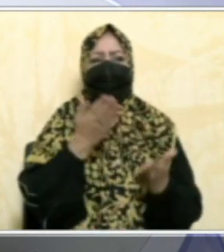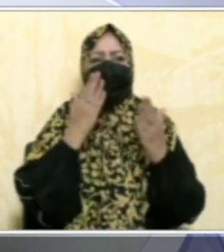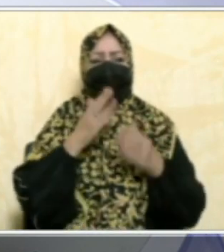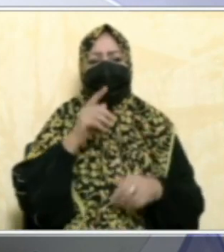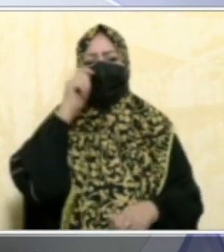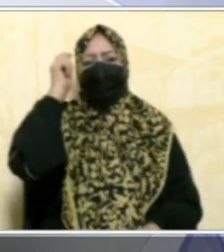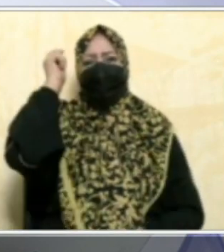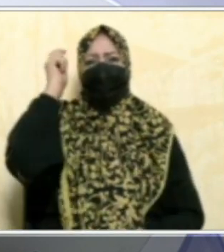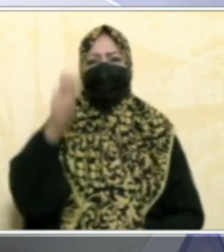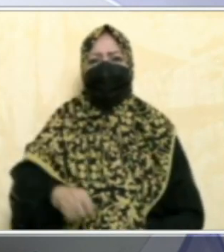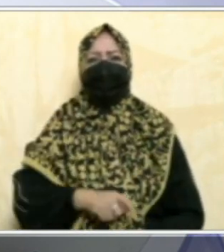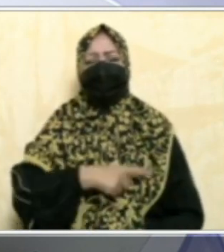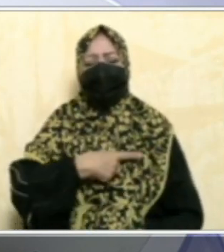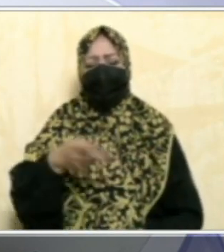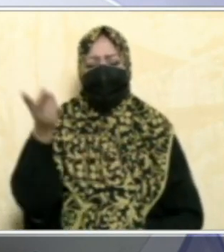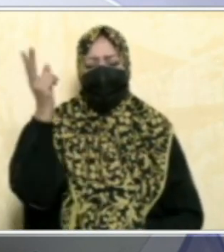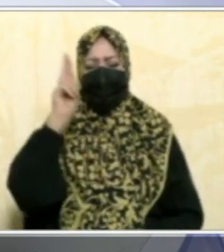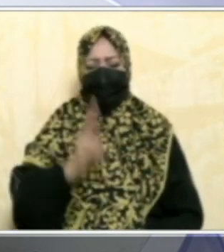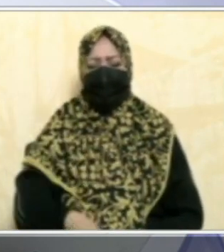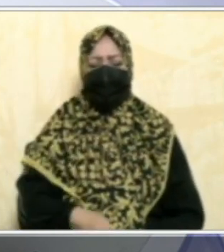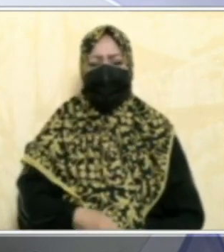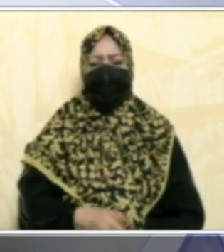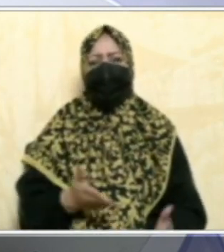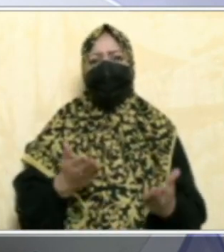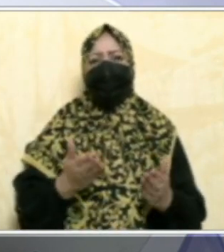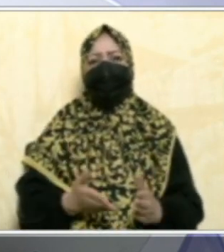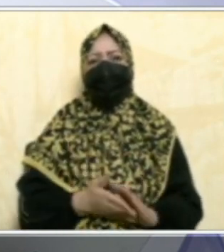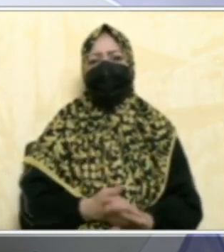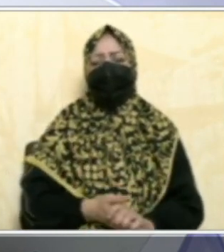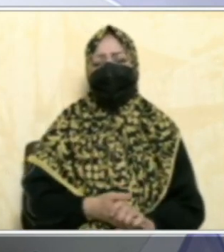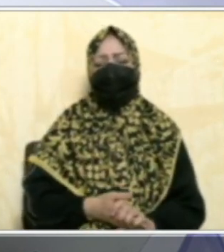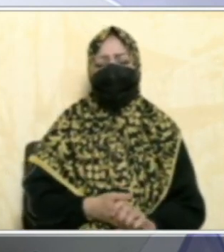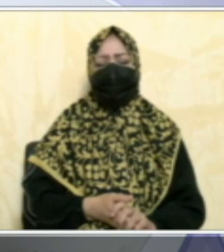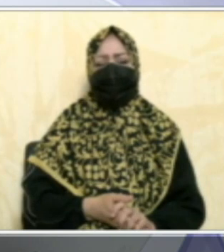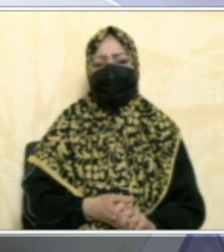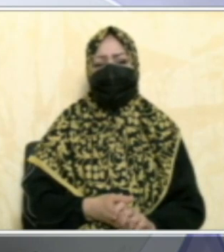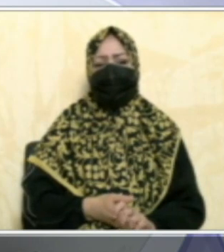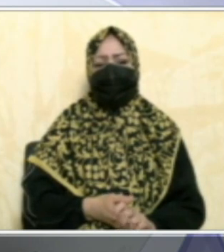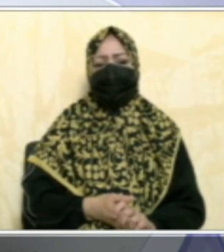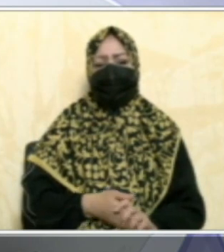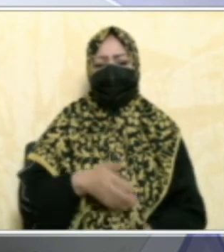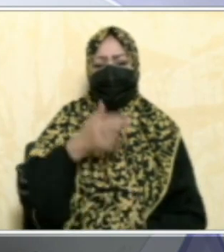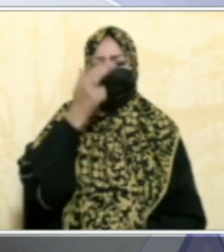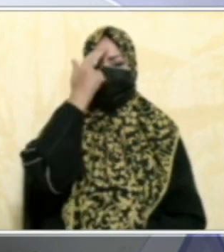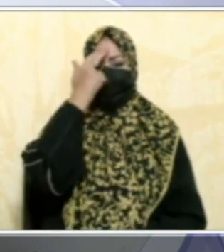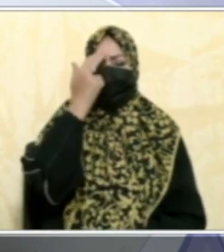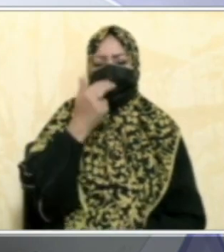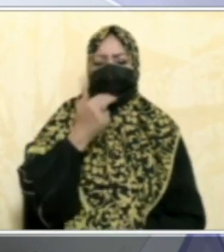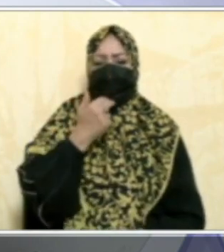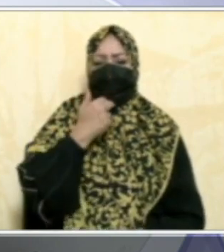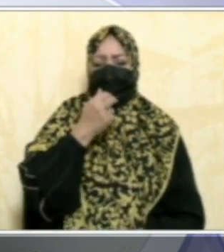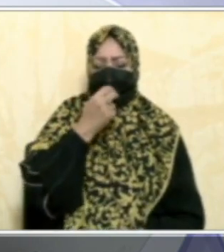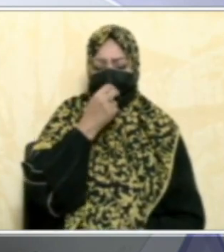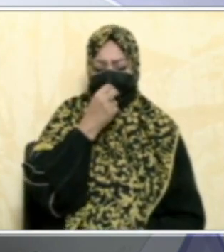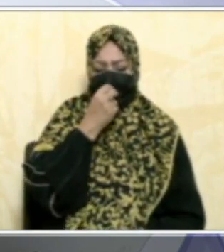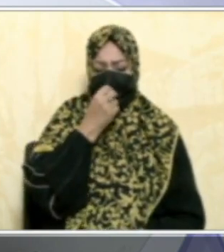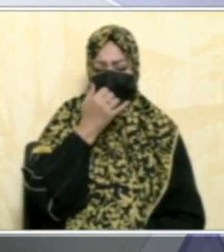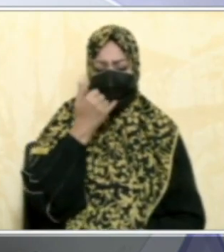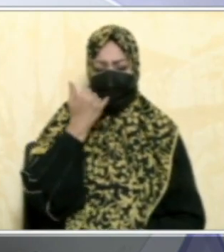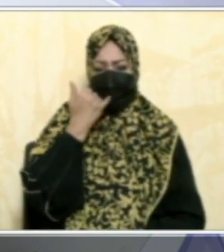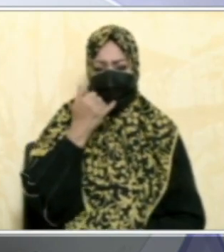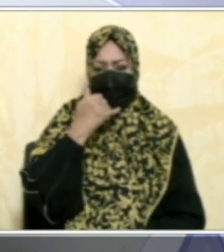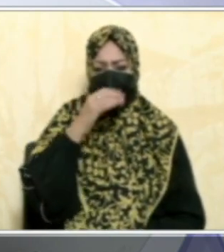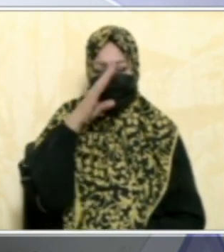اتصال، الأخ فتحي من مصرات، تفضل. السلام عليكم ورحمة الله تعالى وبركاته. وعليكم السلام